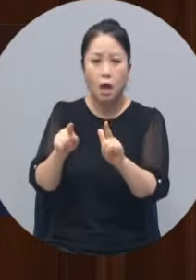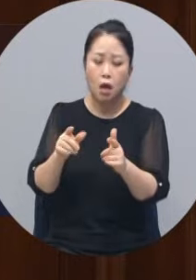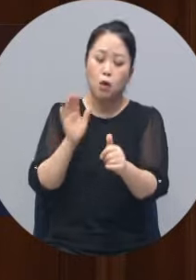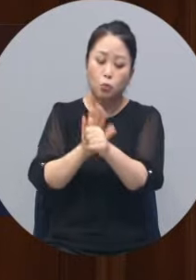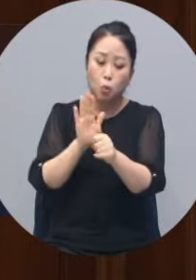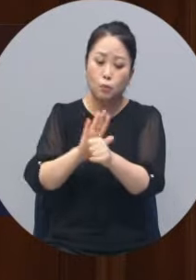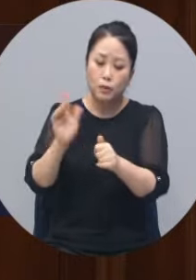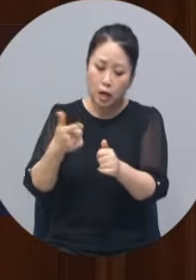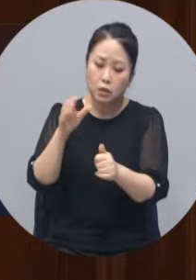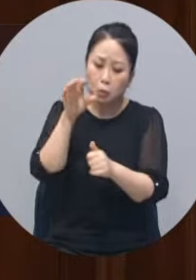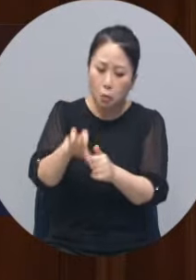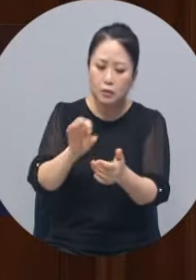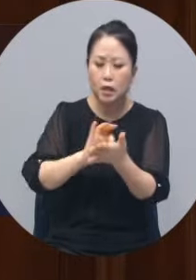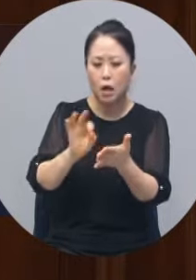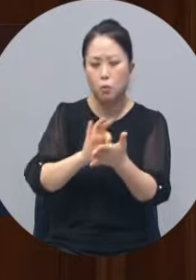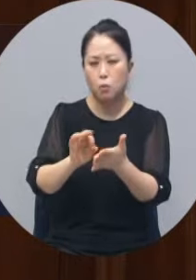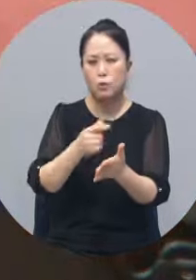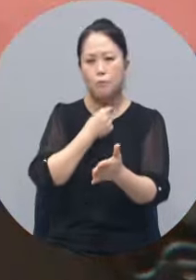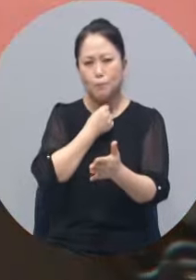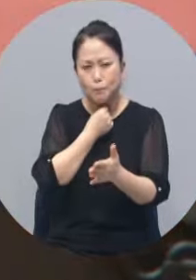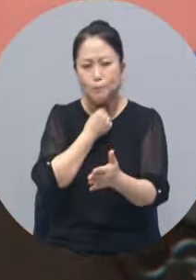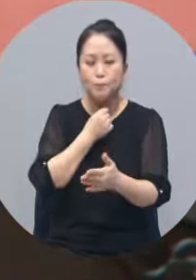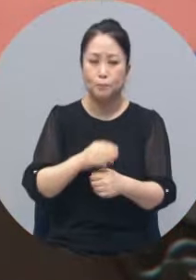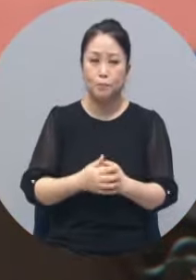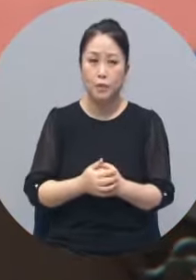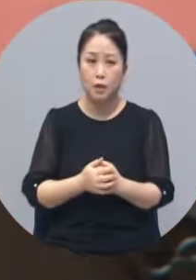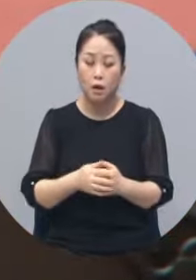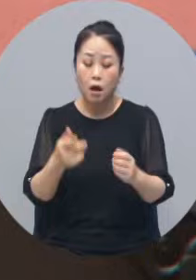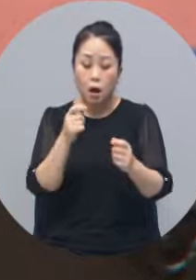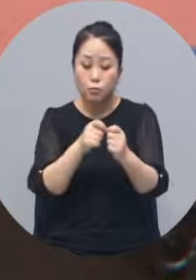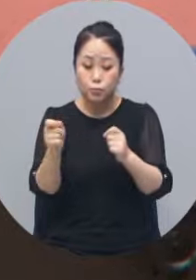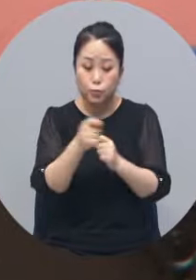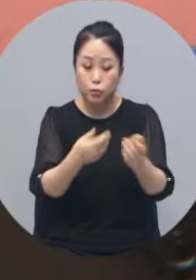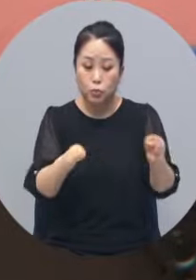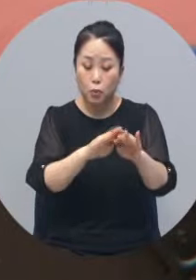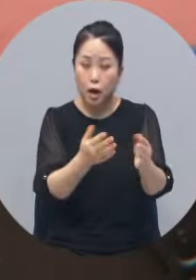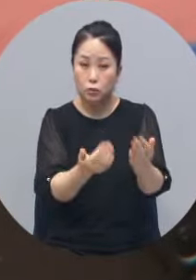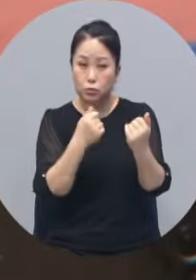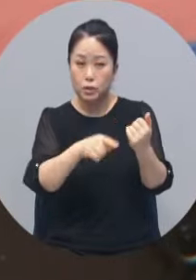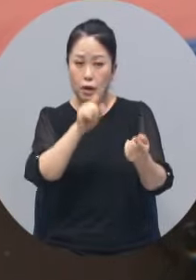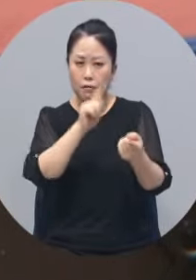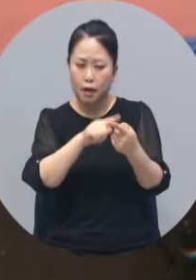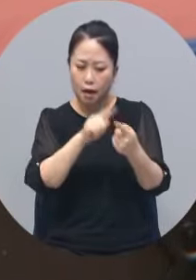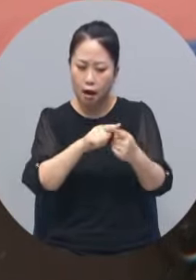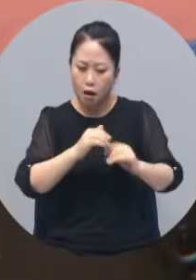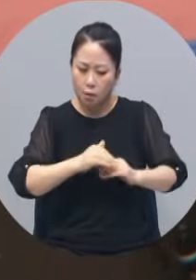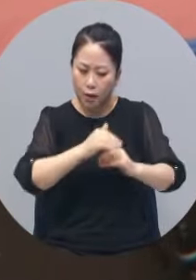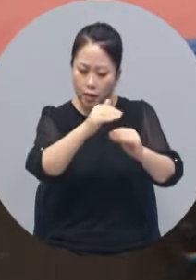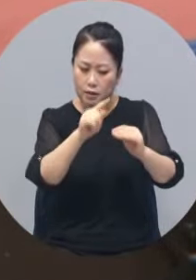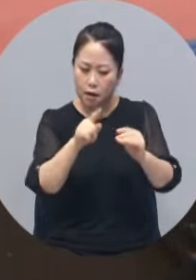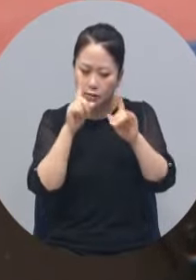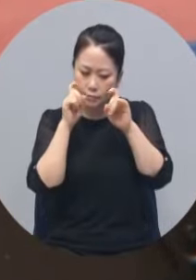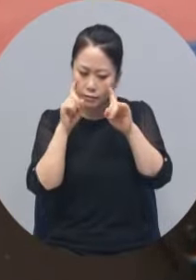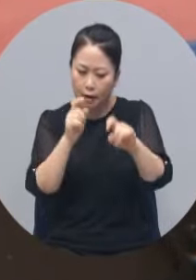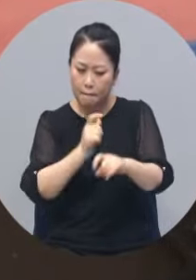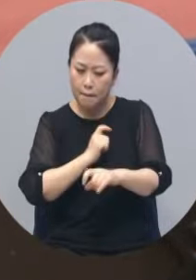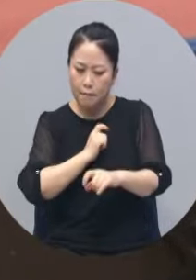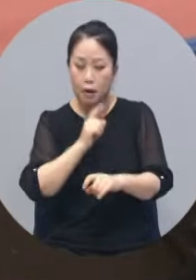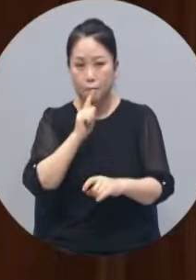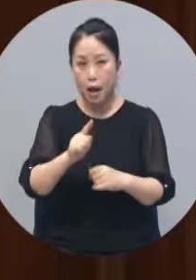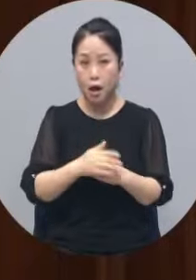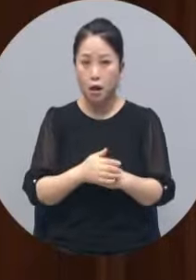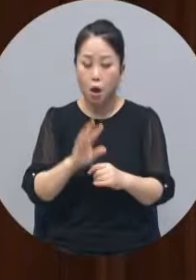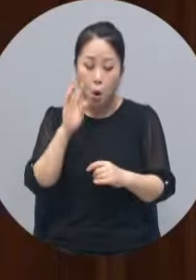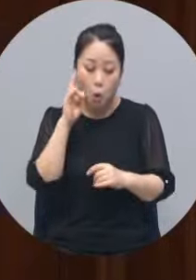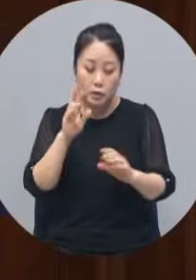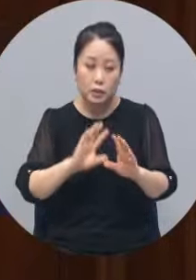사용되기를 간절히 원하고 있습니다. 분관 유치 과정에 대한 의혹도 제기했습니다. 혹시 세계적인